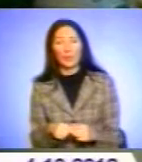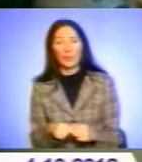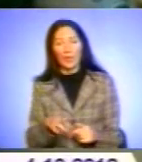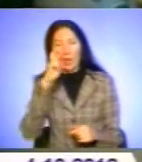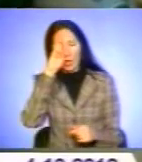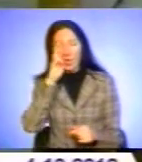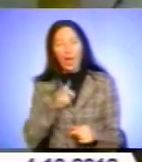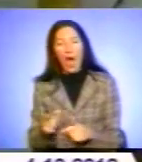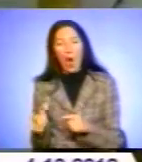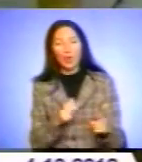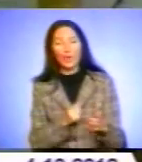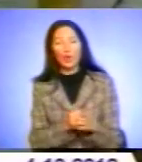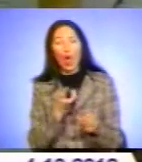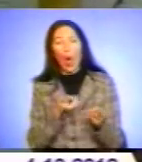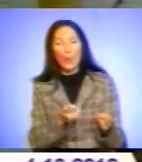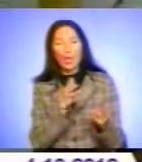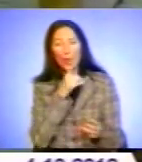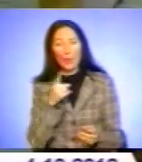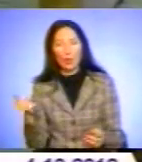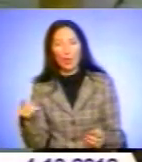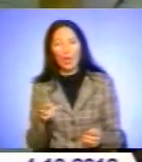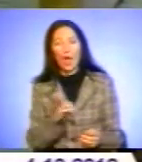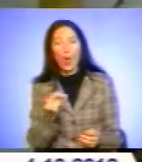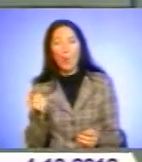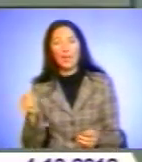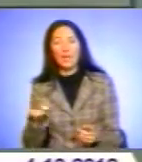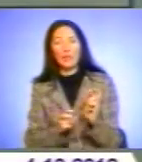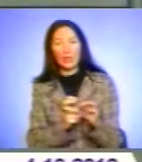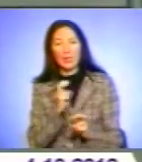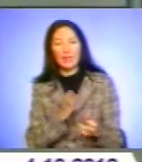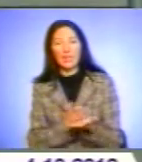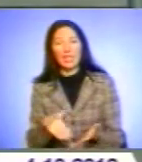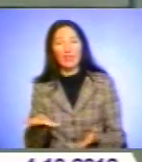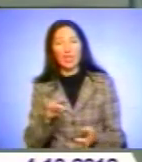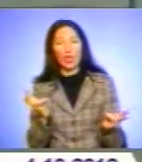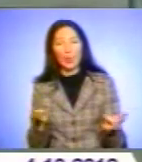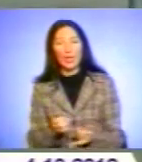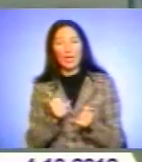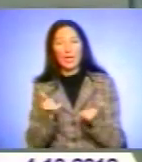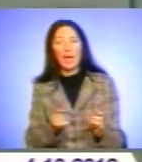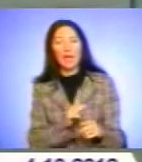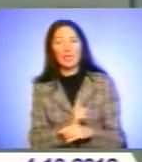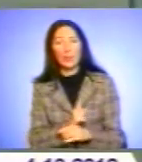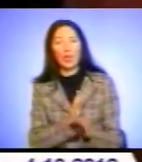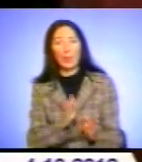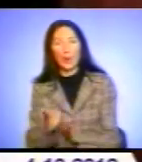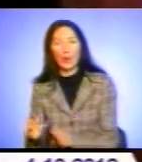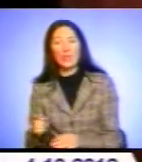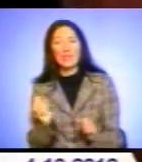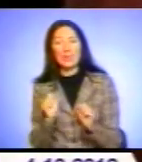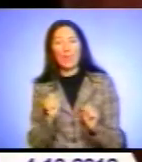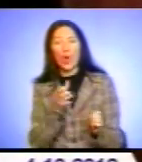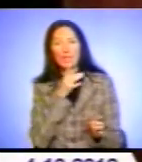Країна готова до опалювального періоду. На комунальних підприємствах є все необхідне для стабільного перебігу зимового сезону.